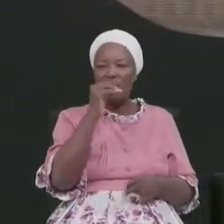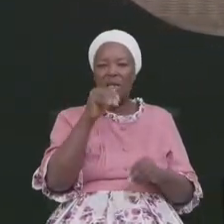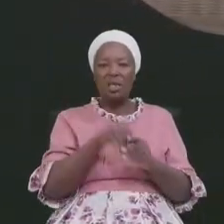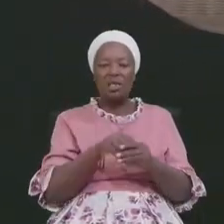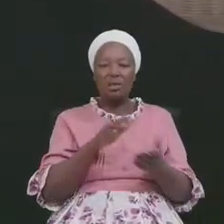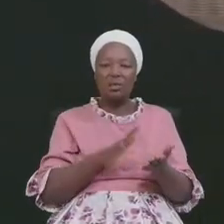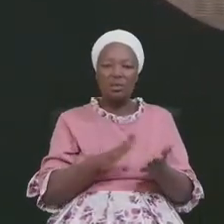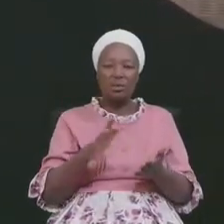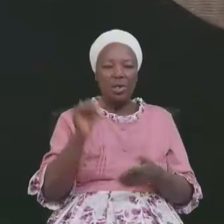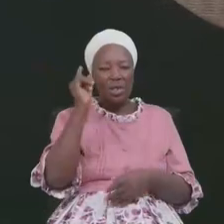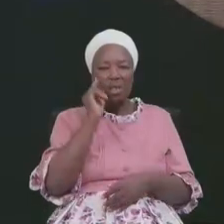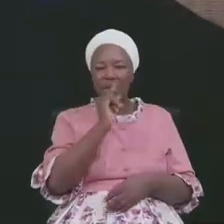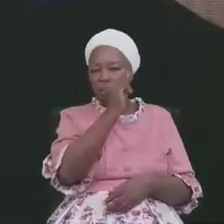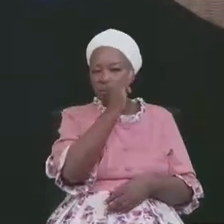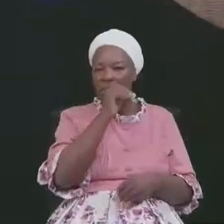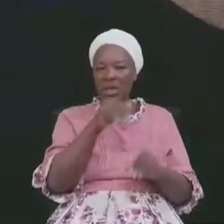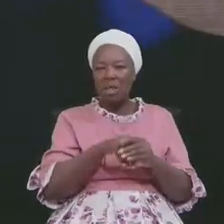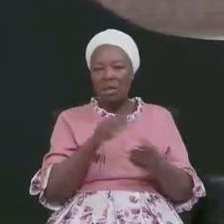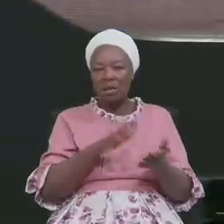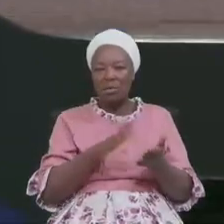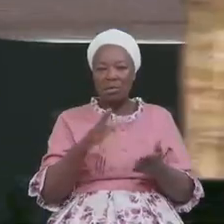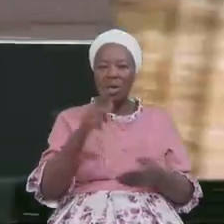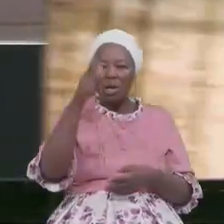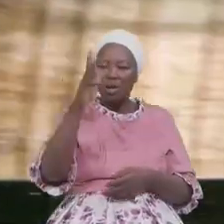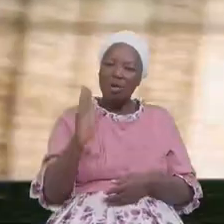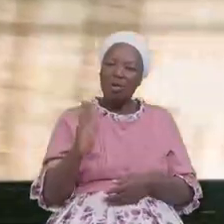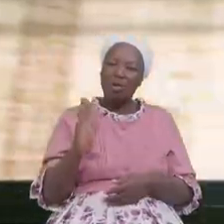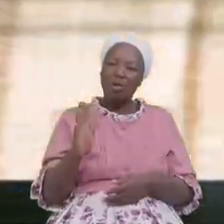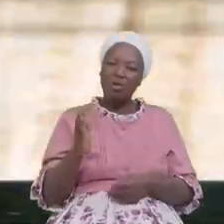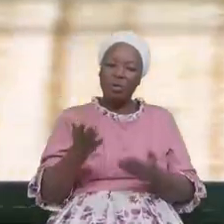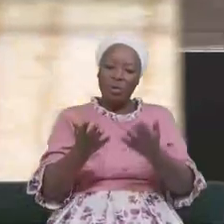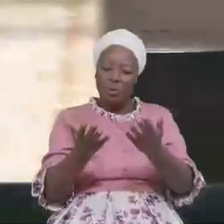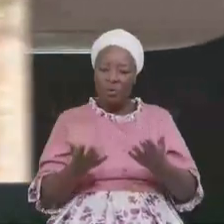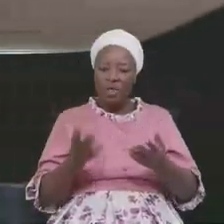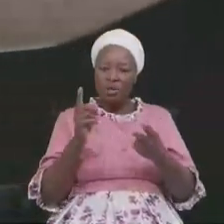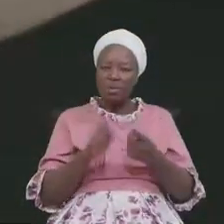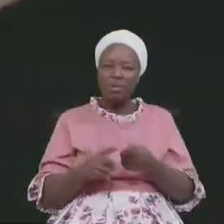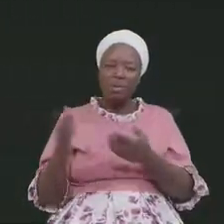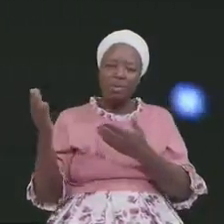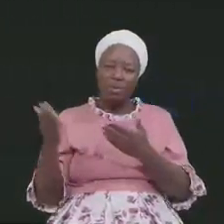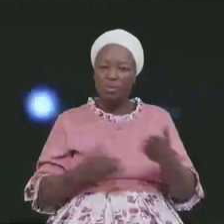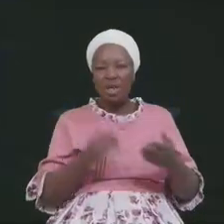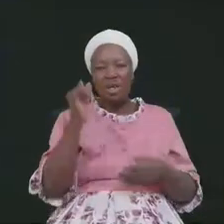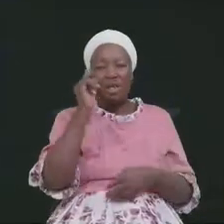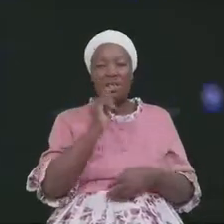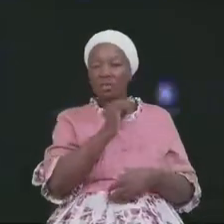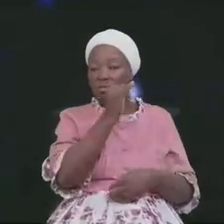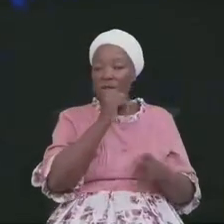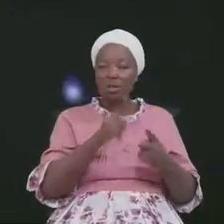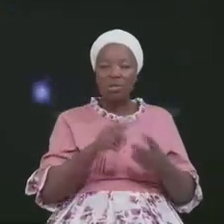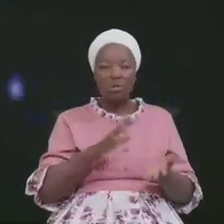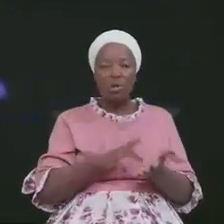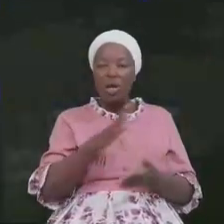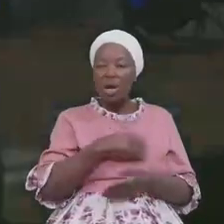Israël dans la gloire. Dieu voulait conduire Israël à la gloire. Et Josué